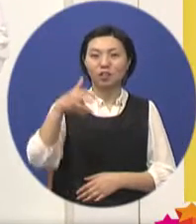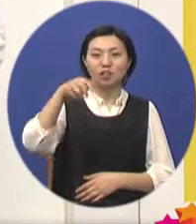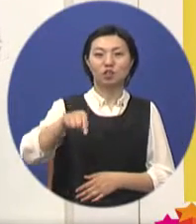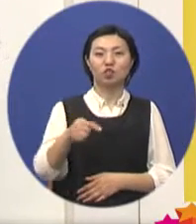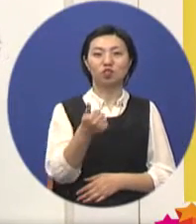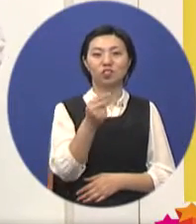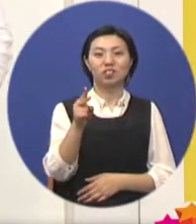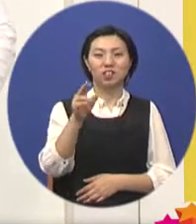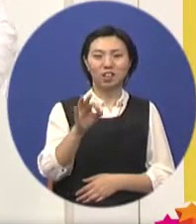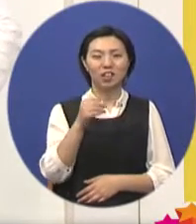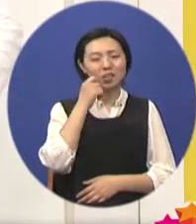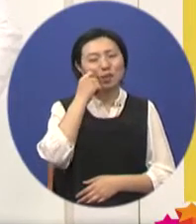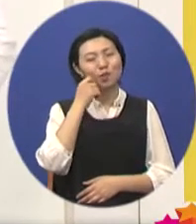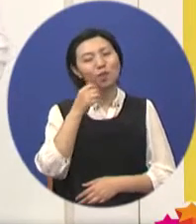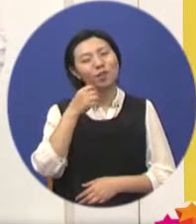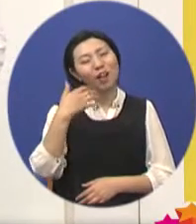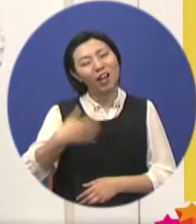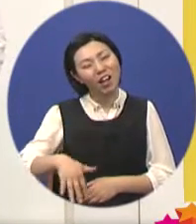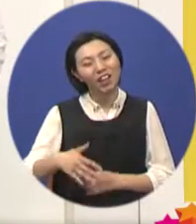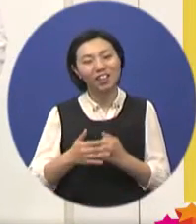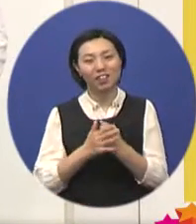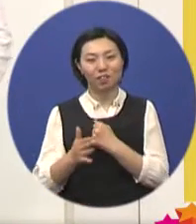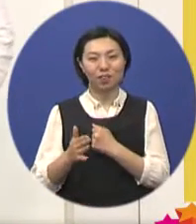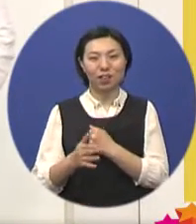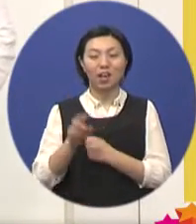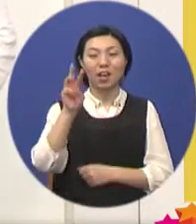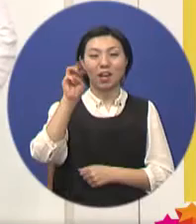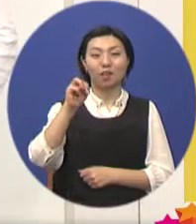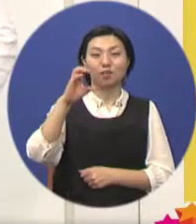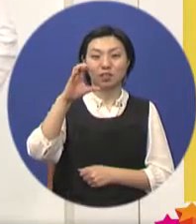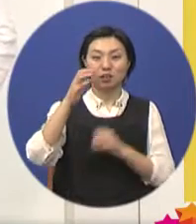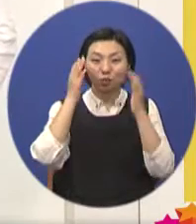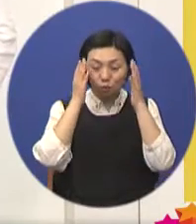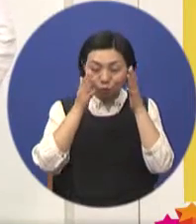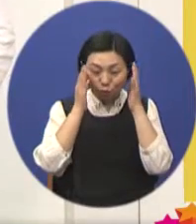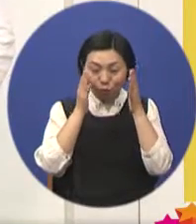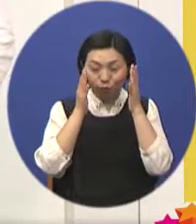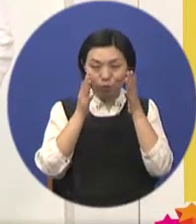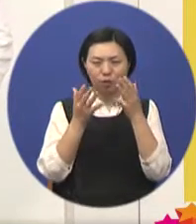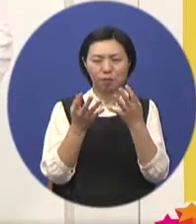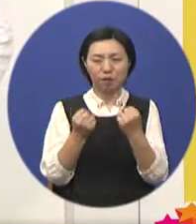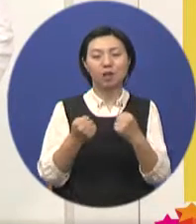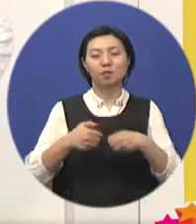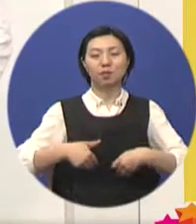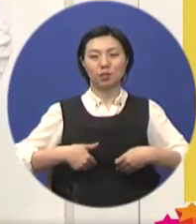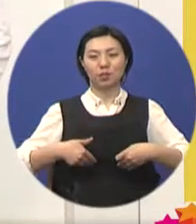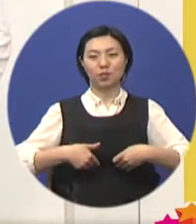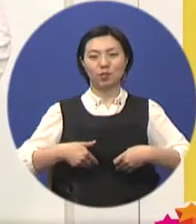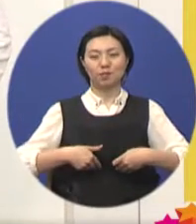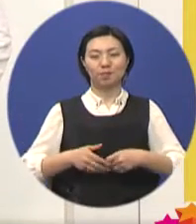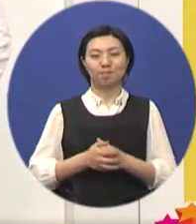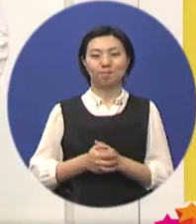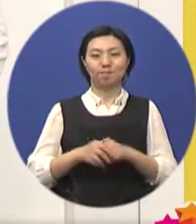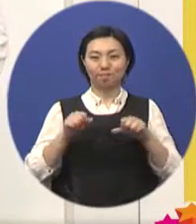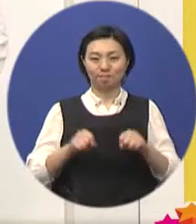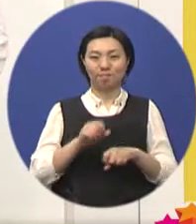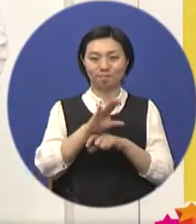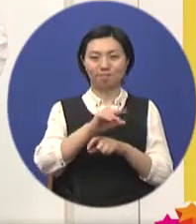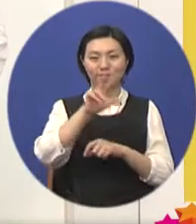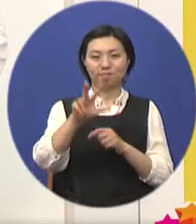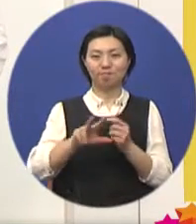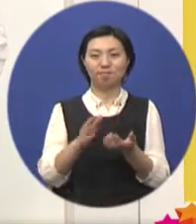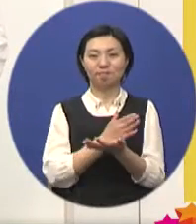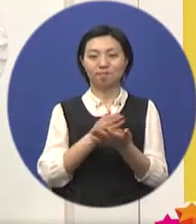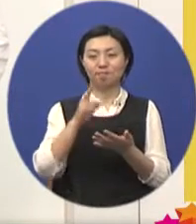떠서 그렇죠. 네, MC들은 예. 그렇게 공부를 많이 해야 이런 얘기거리가 있습니다. 그렇죠. 네. 생방송 천국